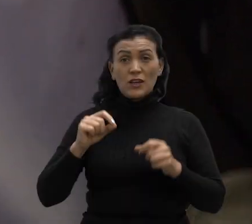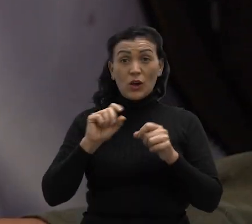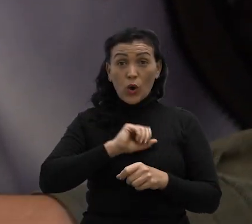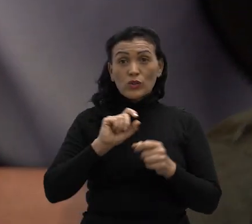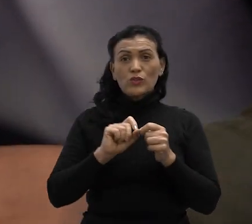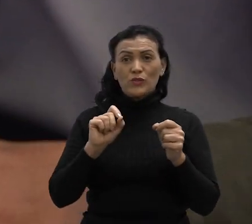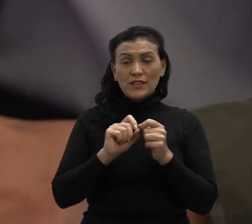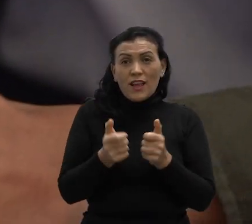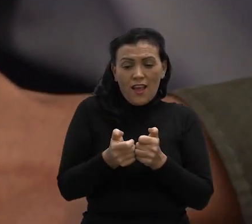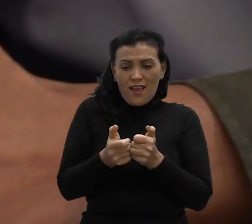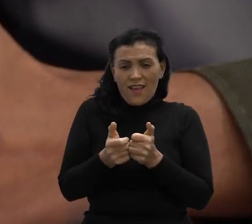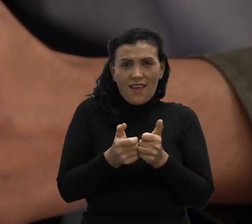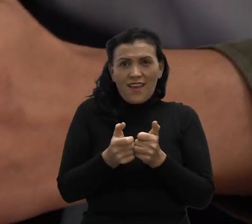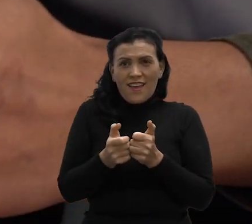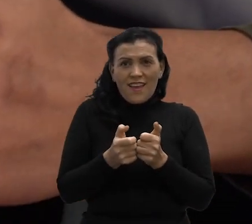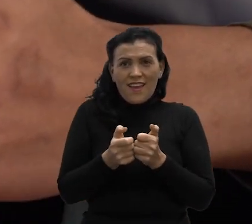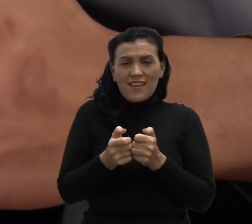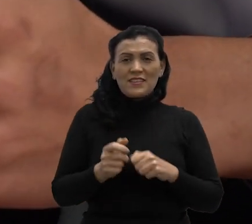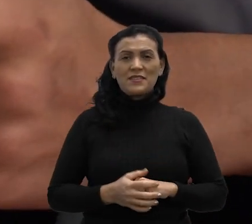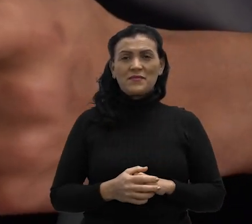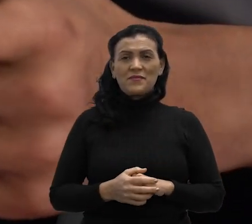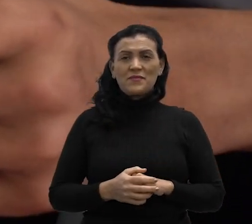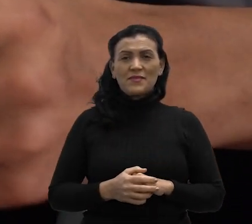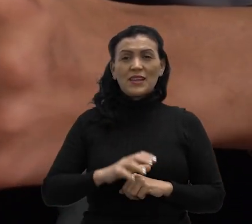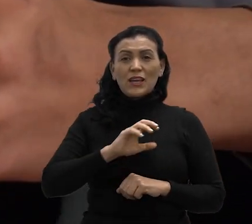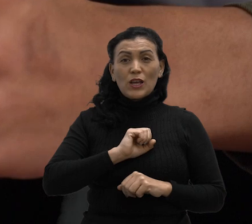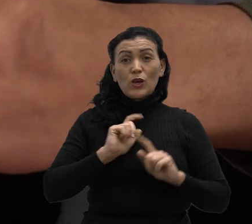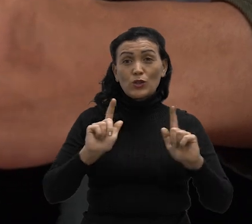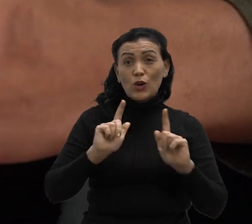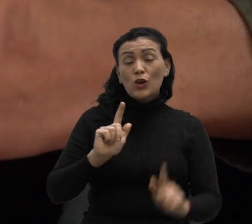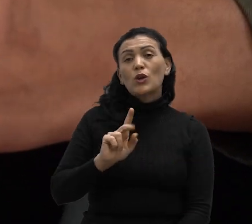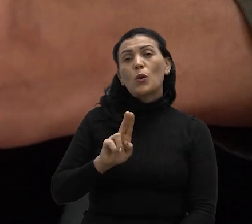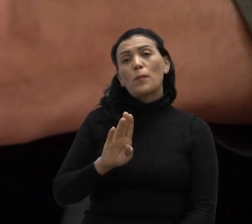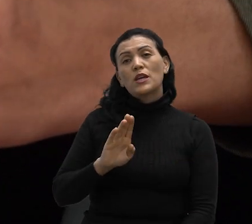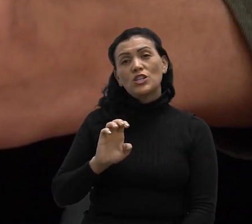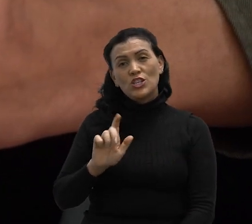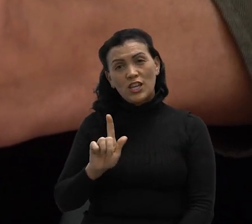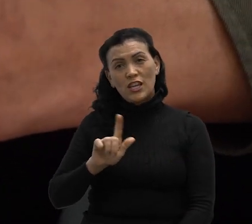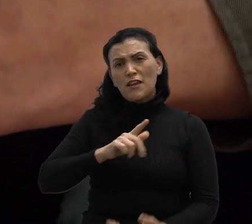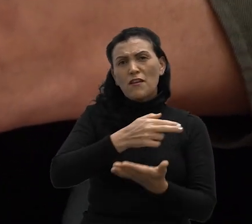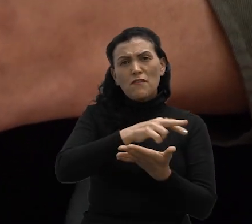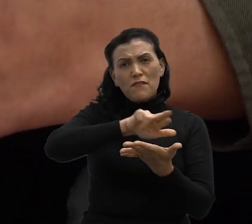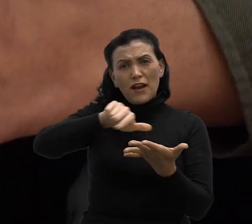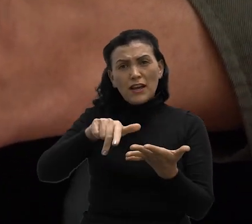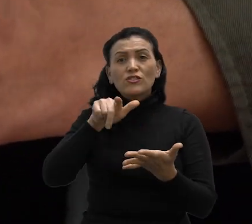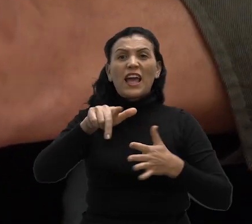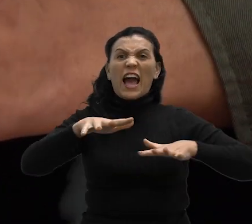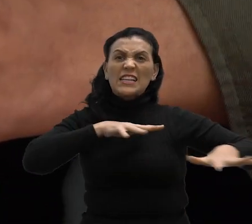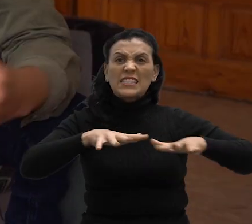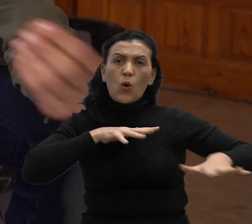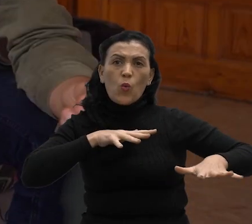أنا هذا الفيديو هوايتي هي، أنا بلعب ببجي كلاش أوف كلانس، ببجي لعبة أكشن، حماس